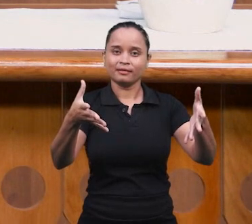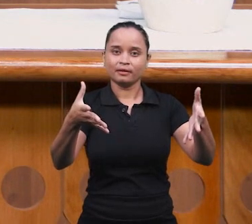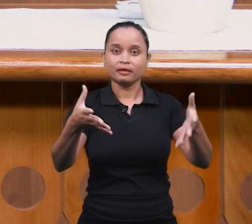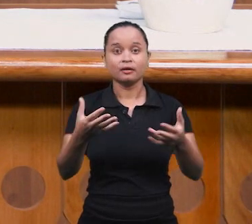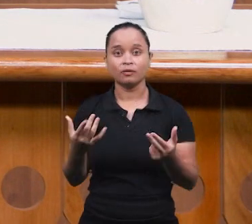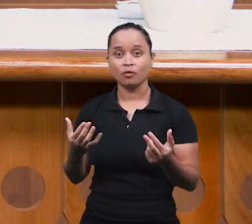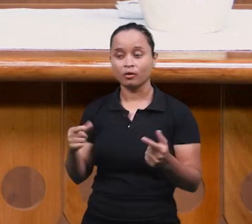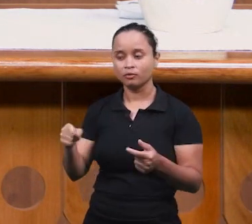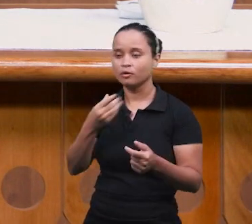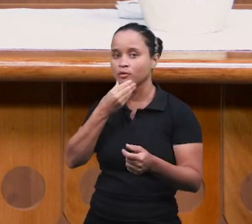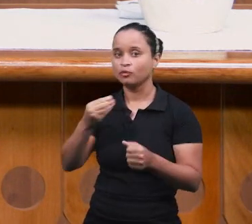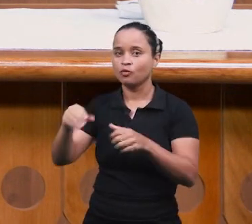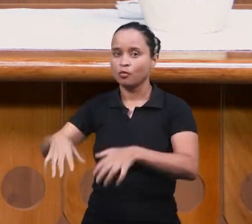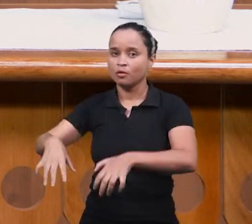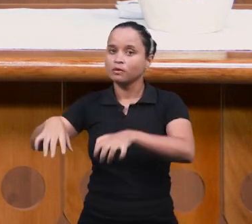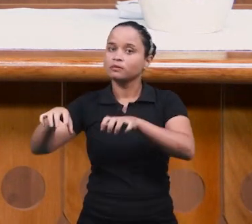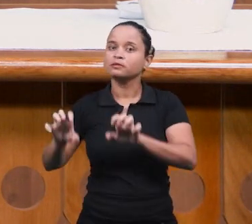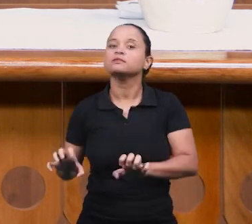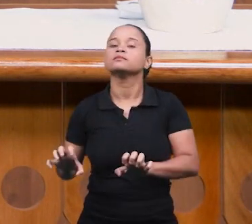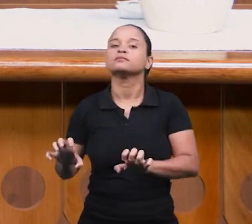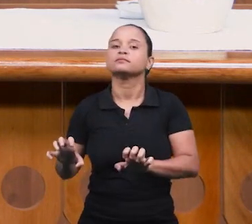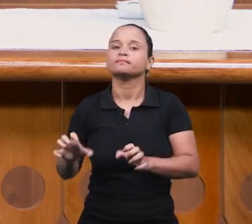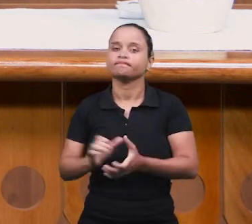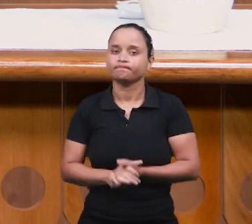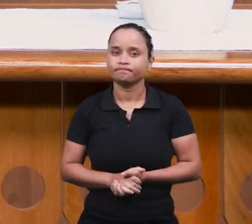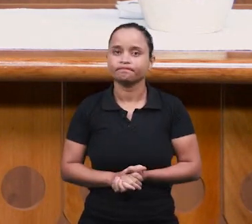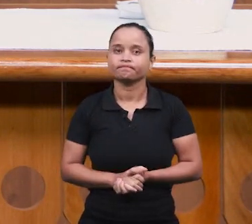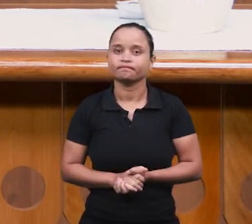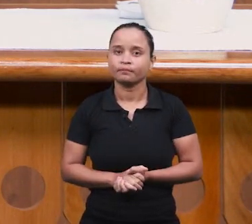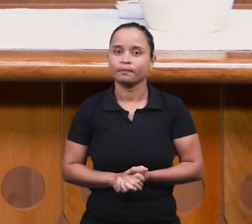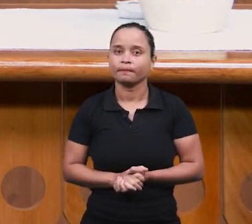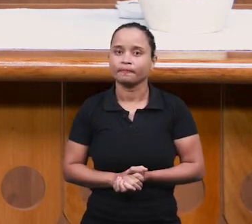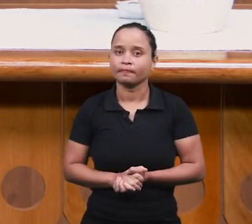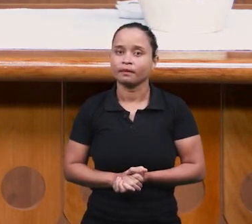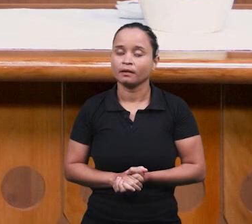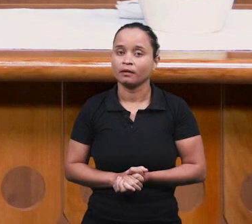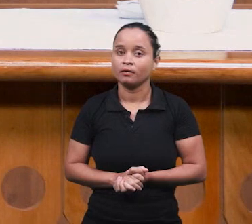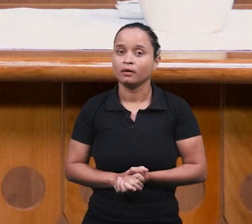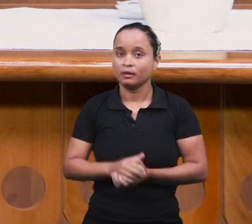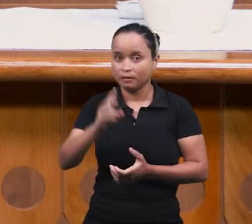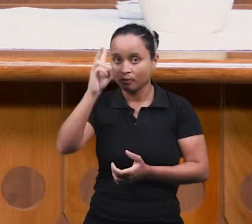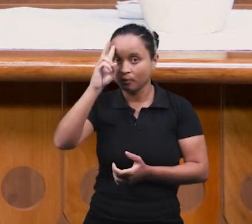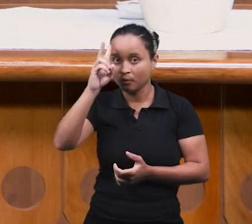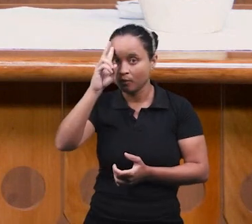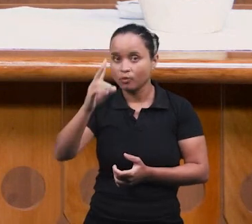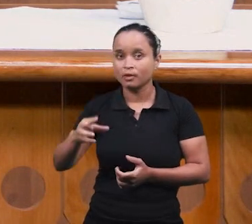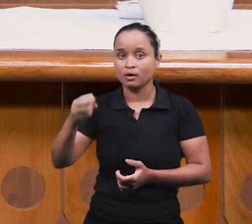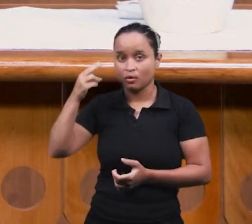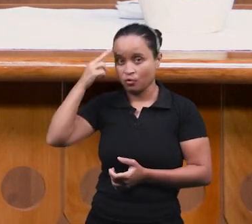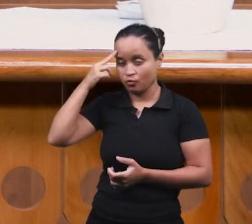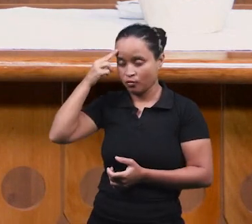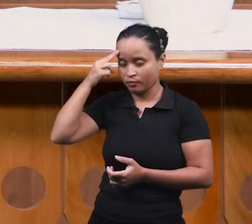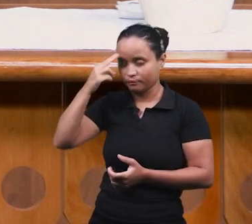à propos de la position de l'Église. Ma mère, mais l'Église,